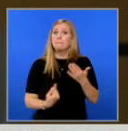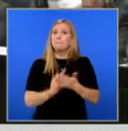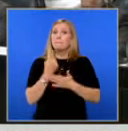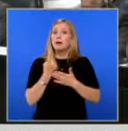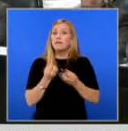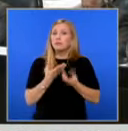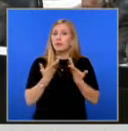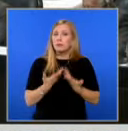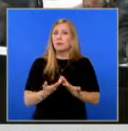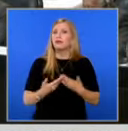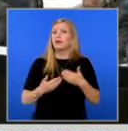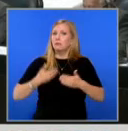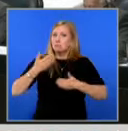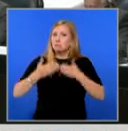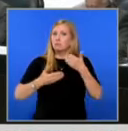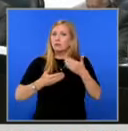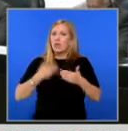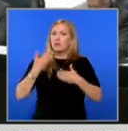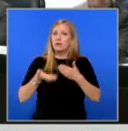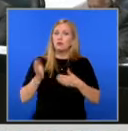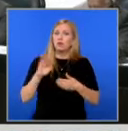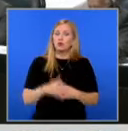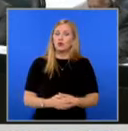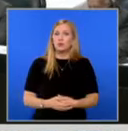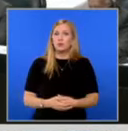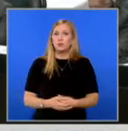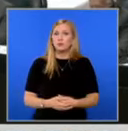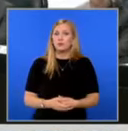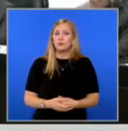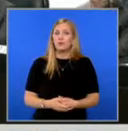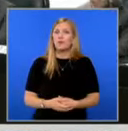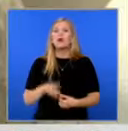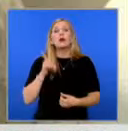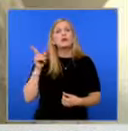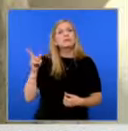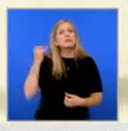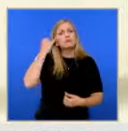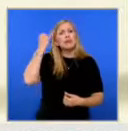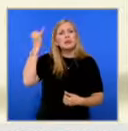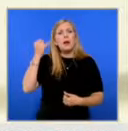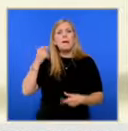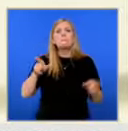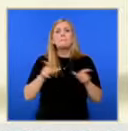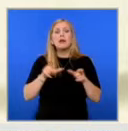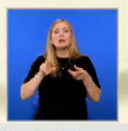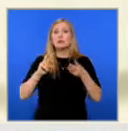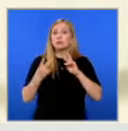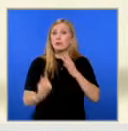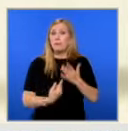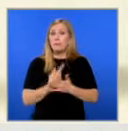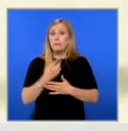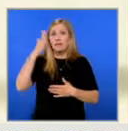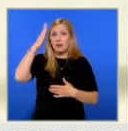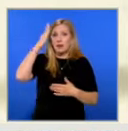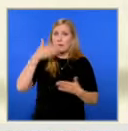дискусии именно гутиерес инициира изслушването неговата амбиция е мексико да се превърне в първата държава